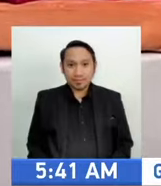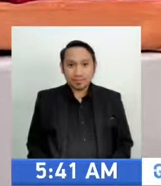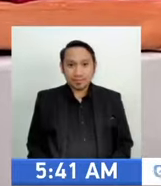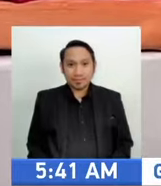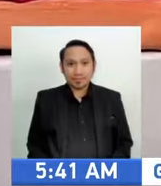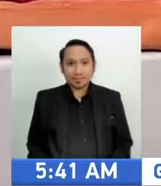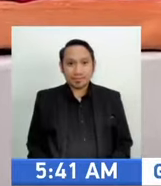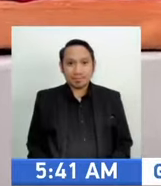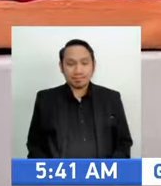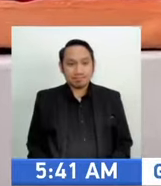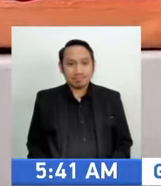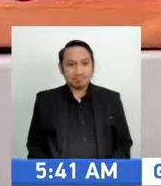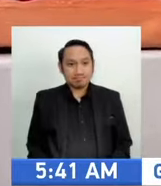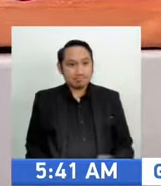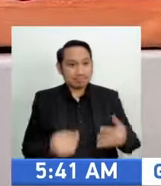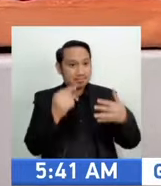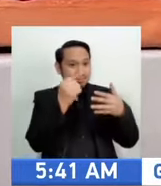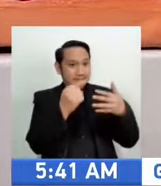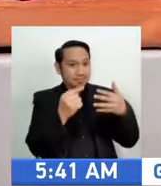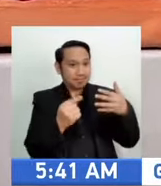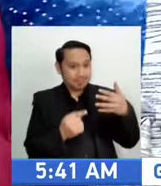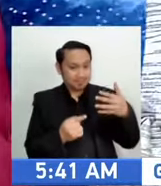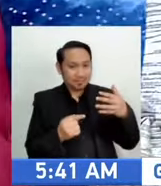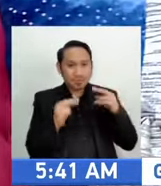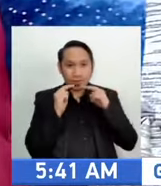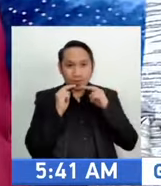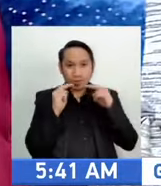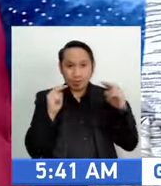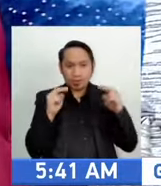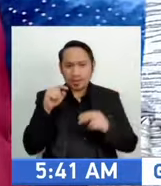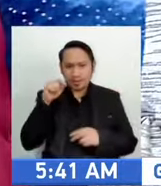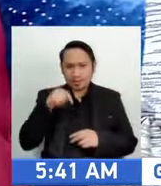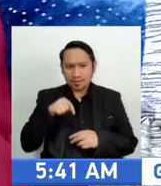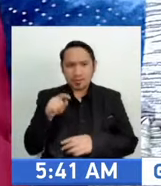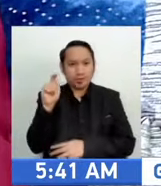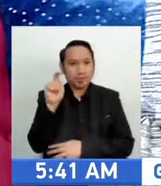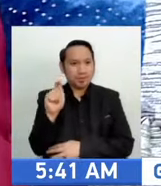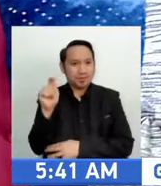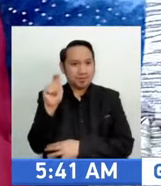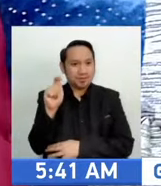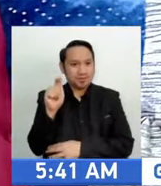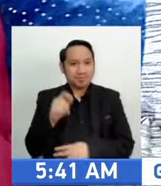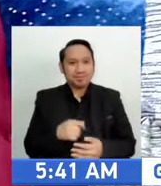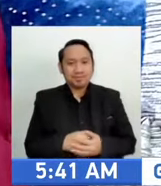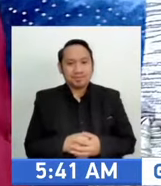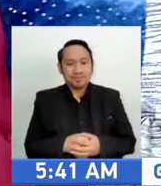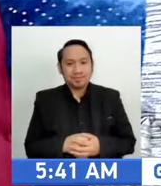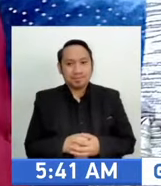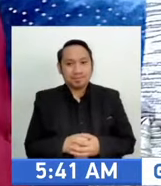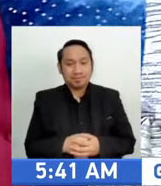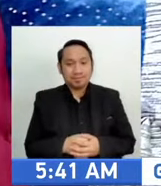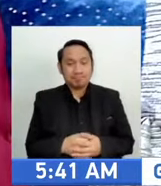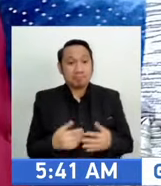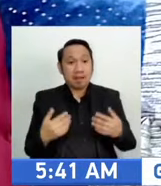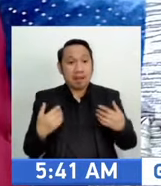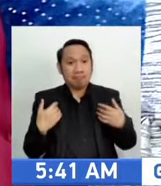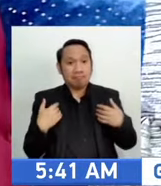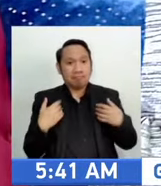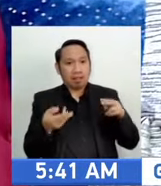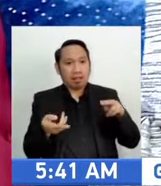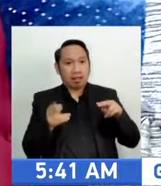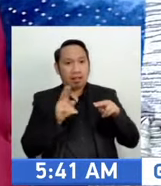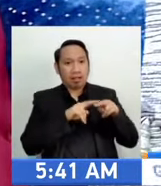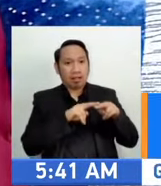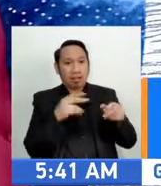Aiga, narito ba mga balitang ngayong Martes? Bago pa pumatak ang big time oil price hike, mamaya-maya yan, humabol na